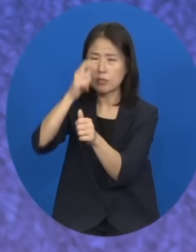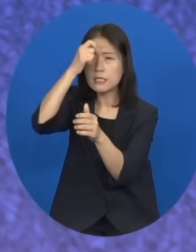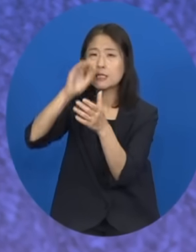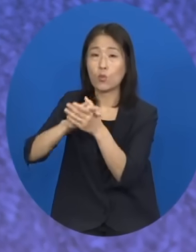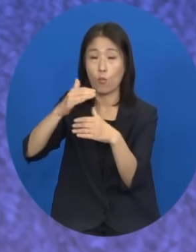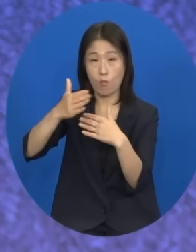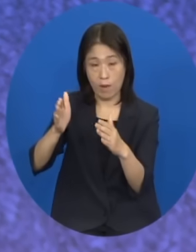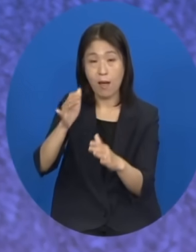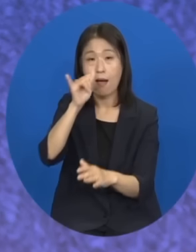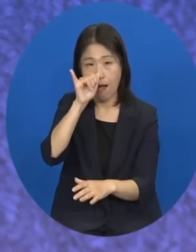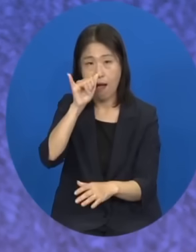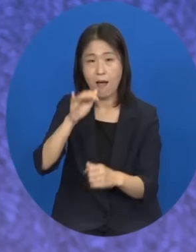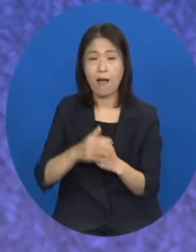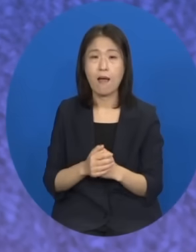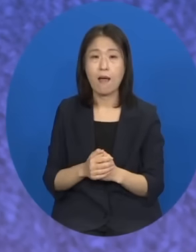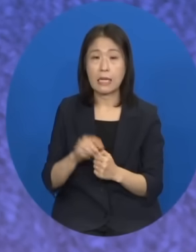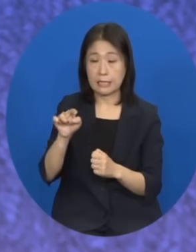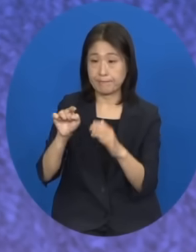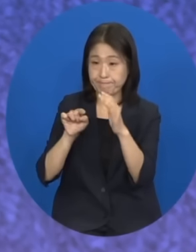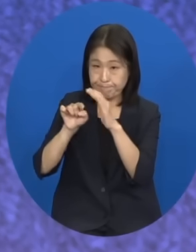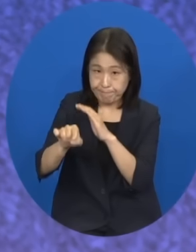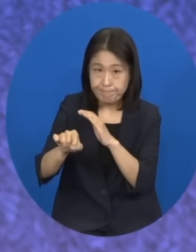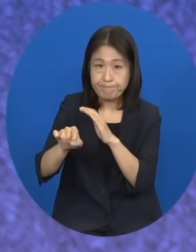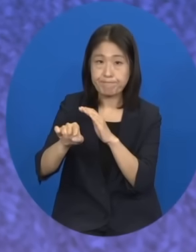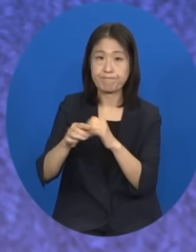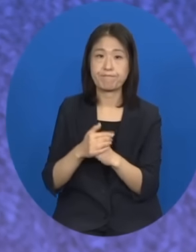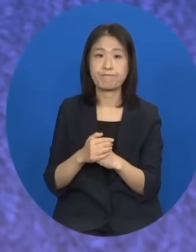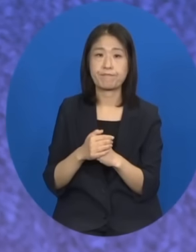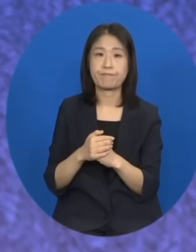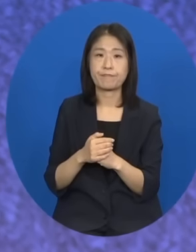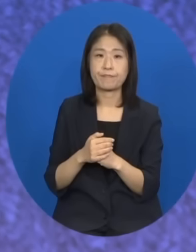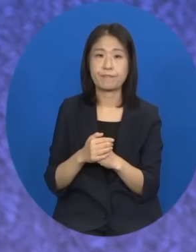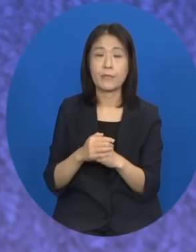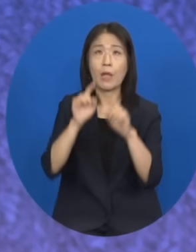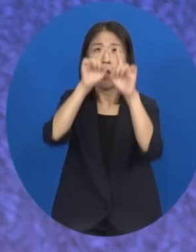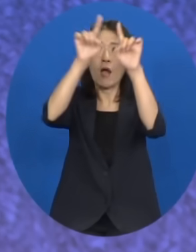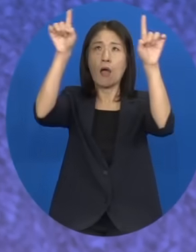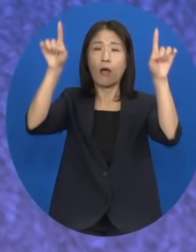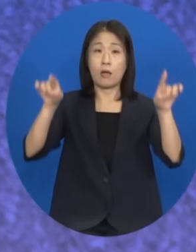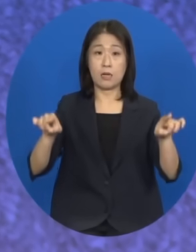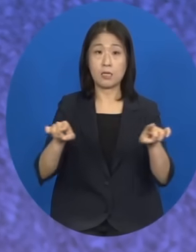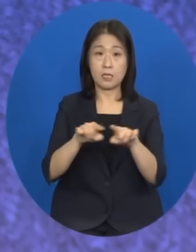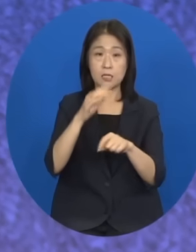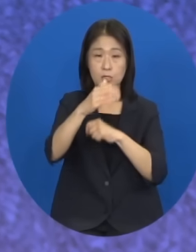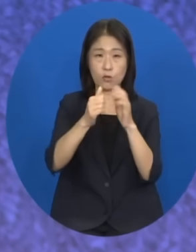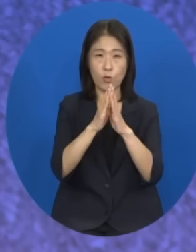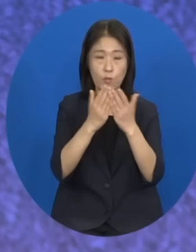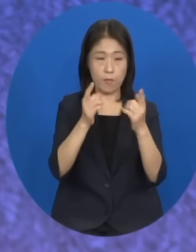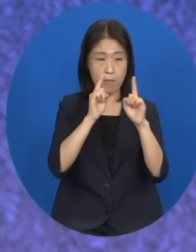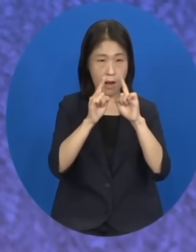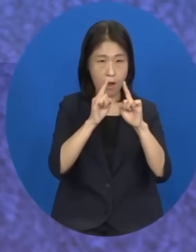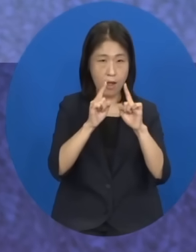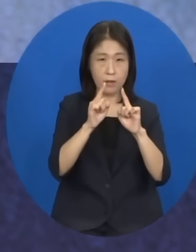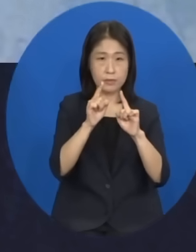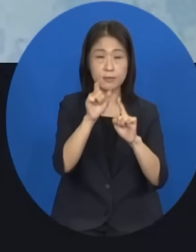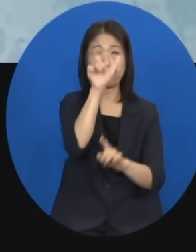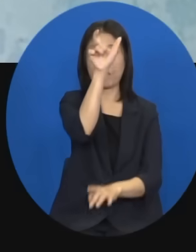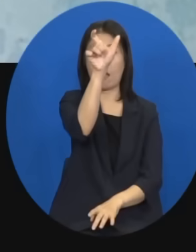그 블루룸에 들어갔을 때 전면에 성경 구절 하나가 쓰여져 있었어요.